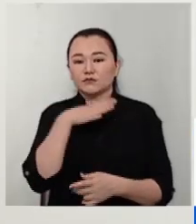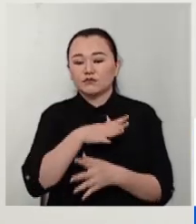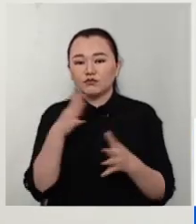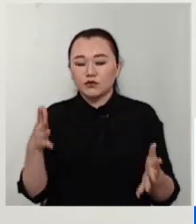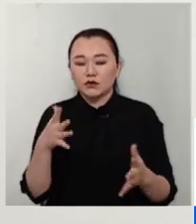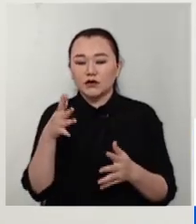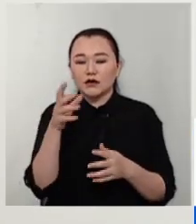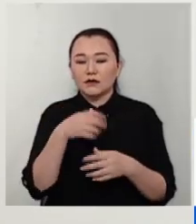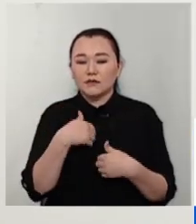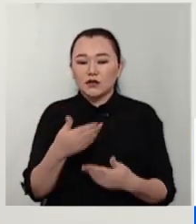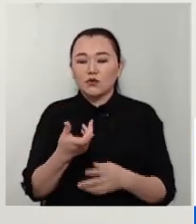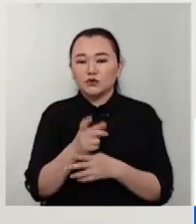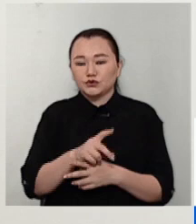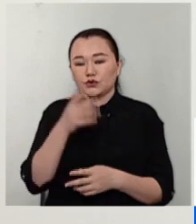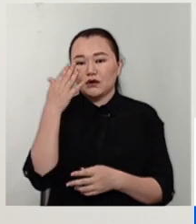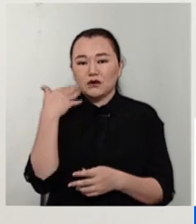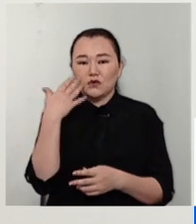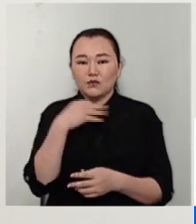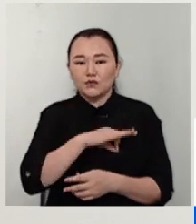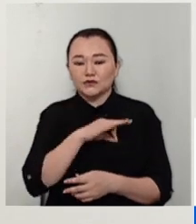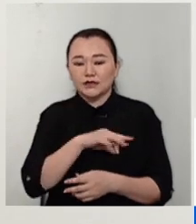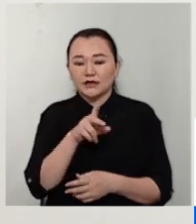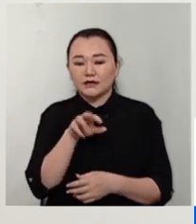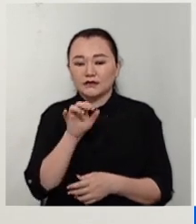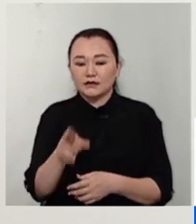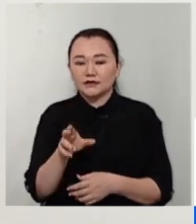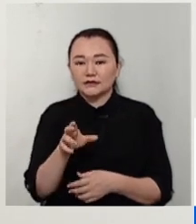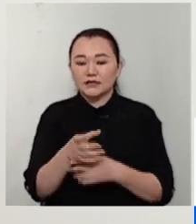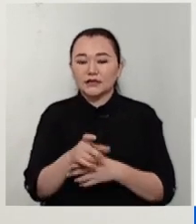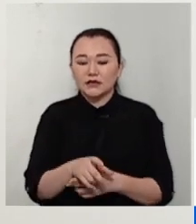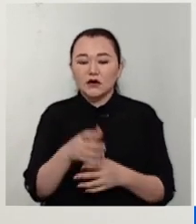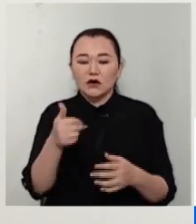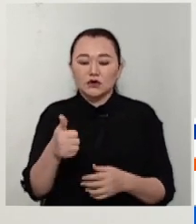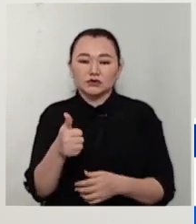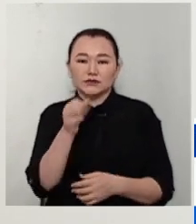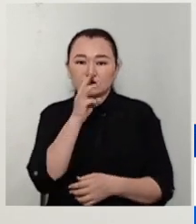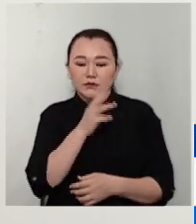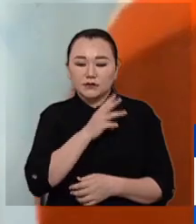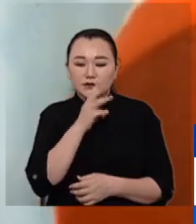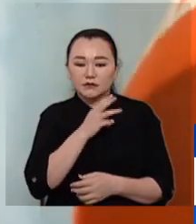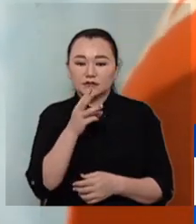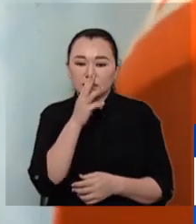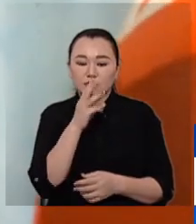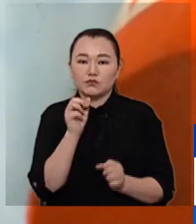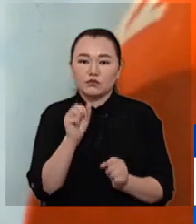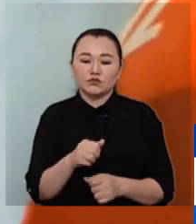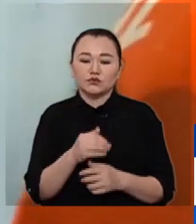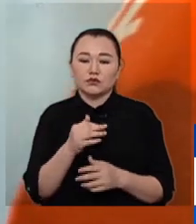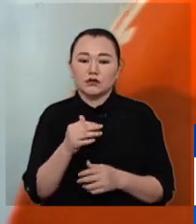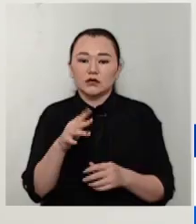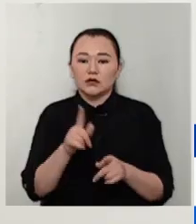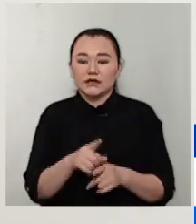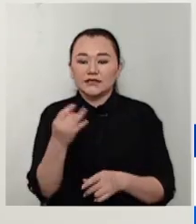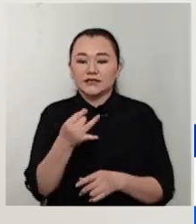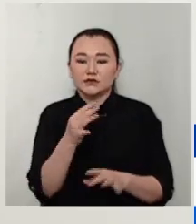пользование, предложение легкое. И это хороший заработок, можно заработать. Да, еще такие